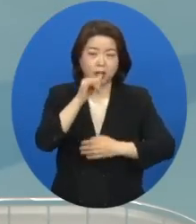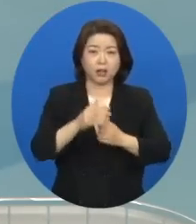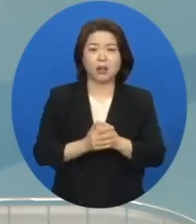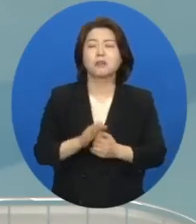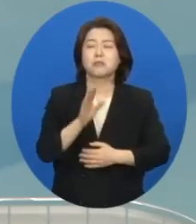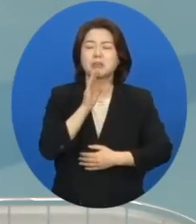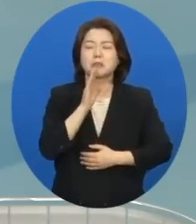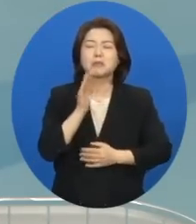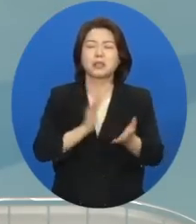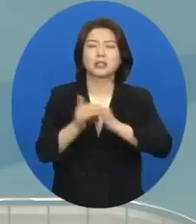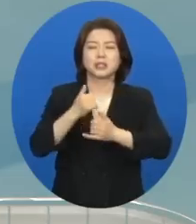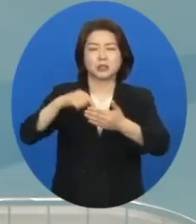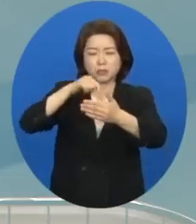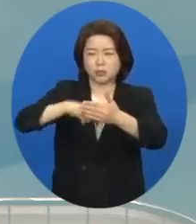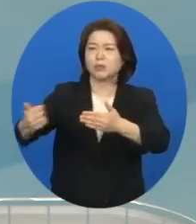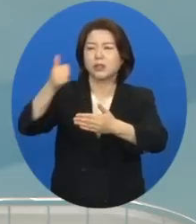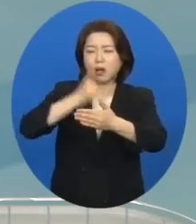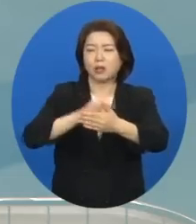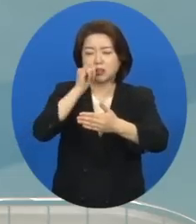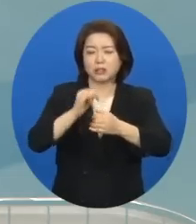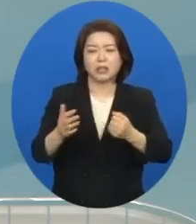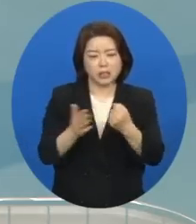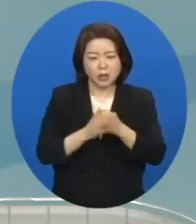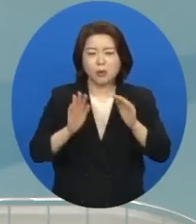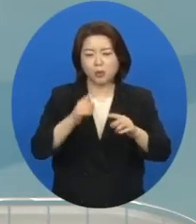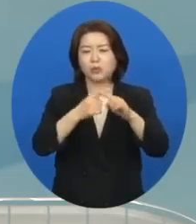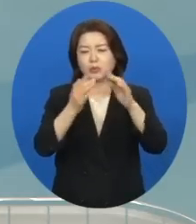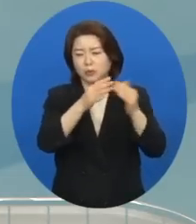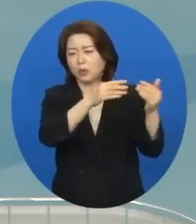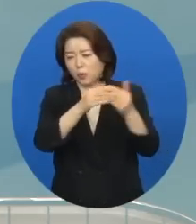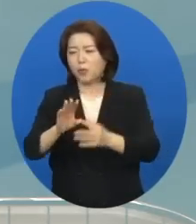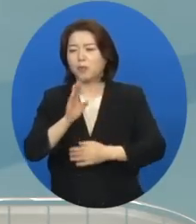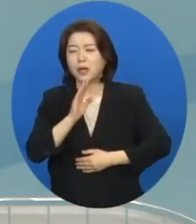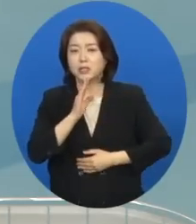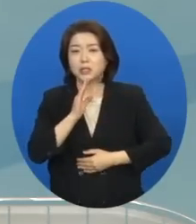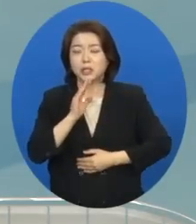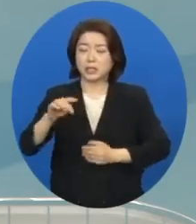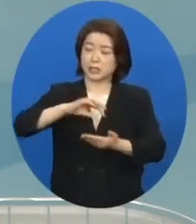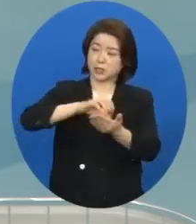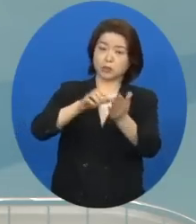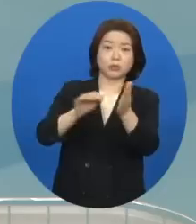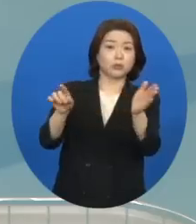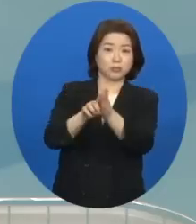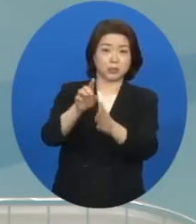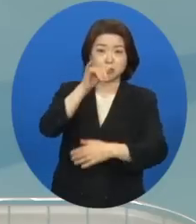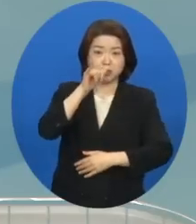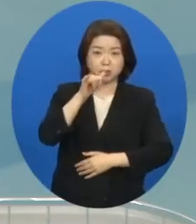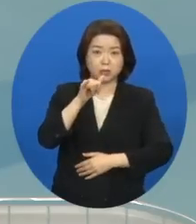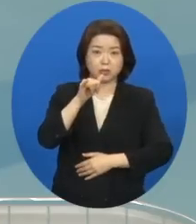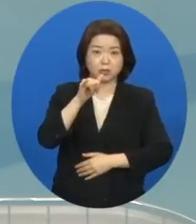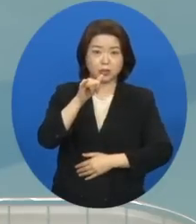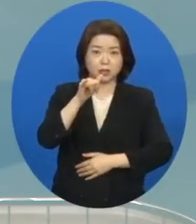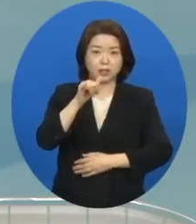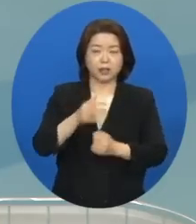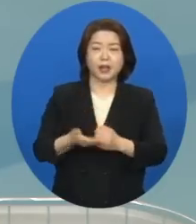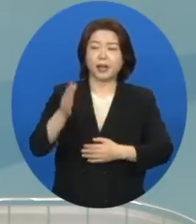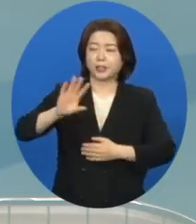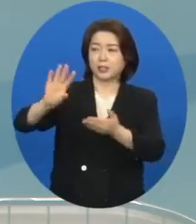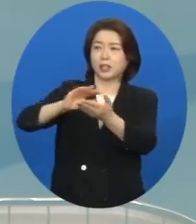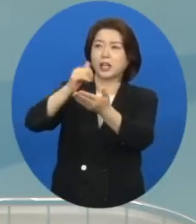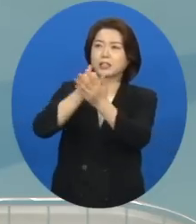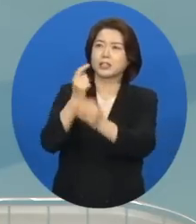내 안에 계신가 봐. 그러니까 오늘 내가 교회도 나왔지. 그 정도의 믿음은 있어요. 그런데